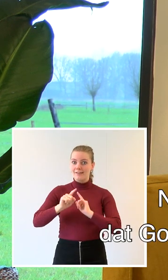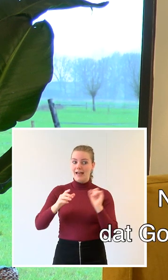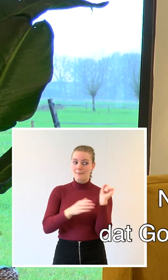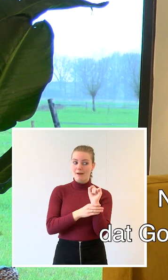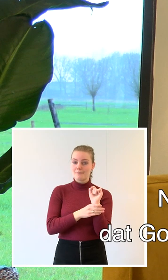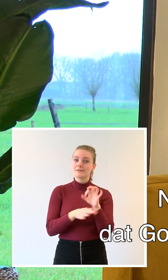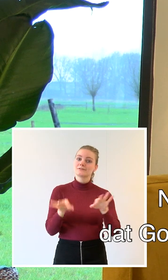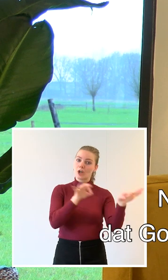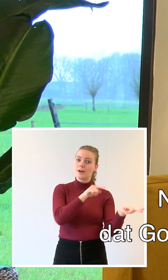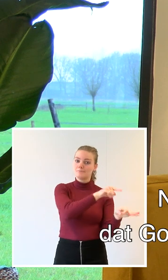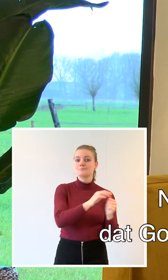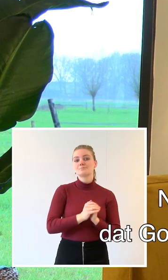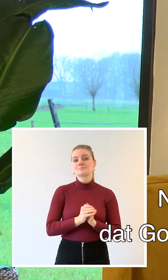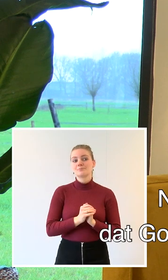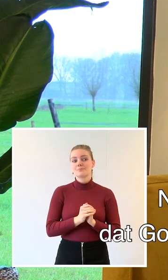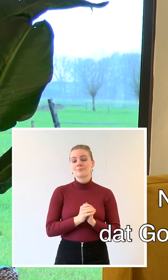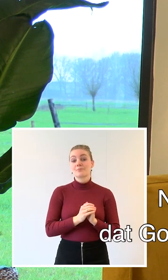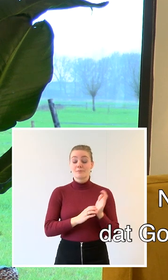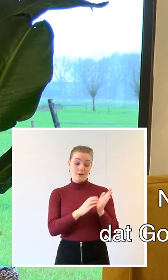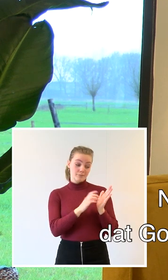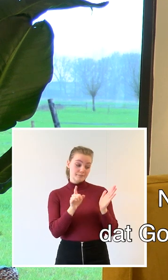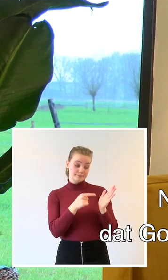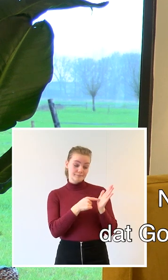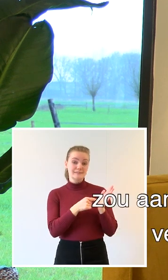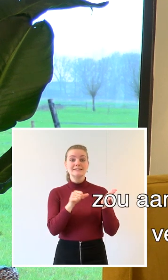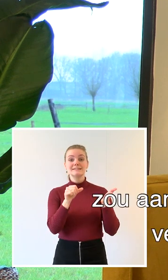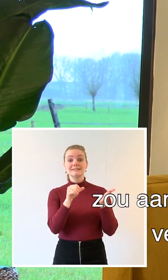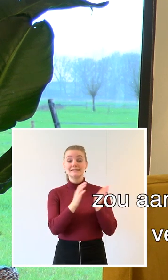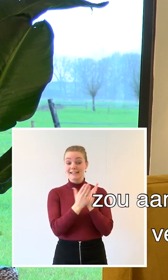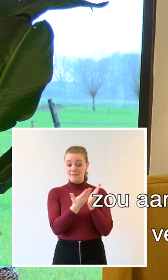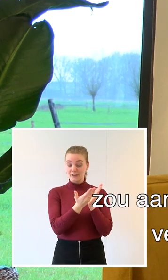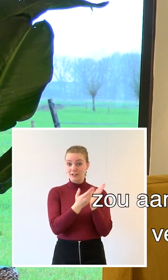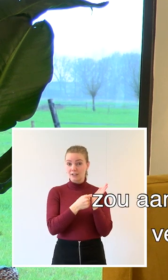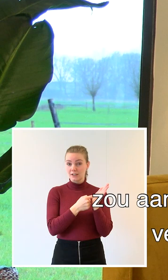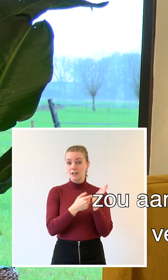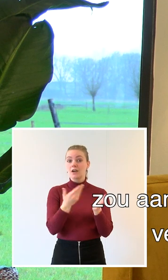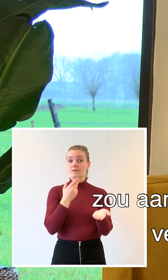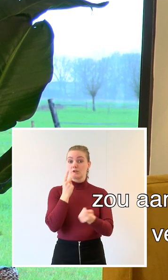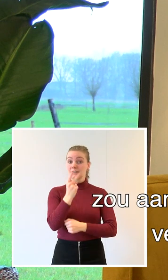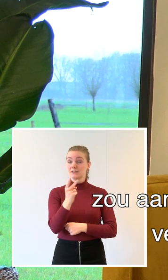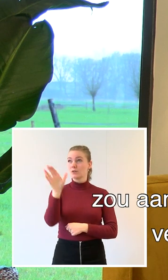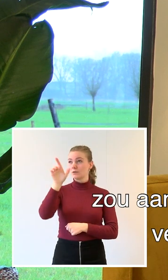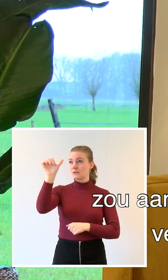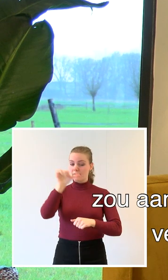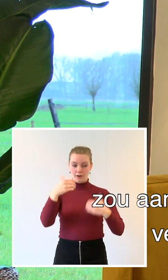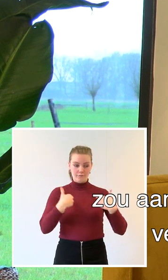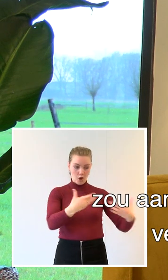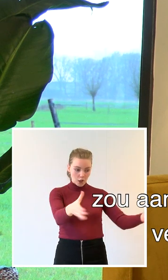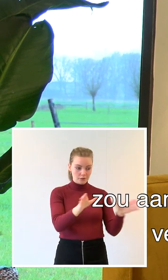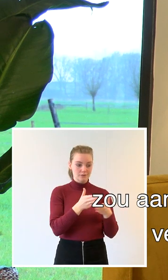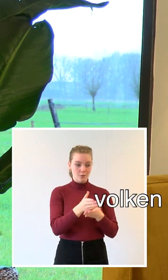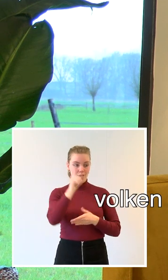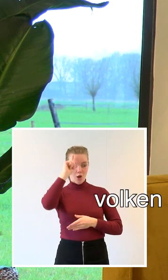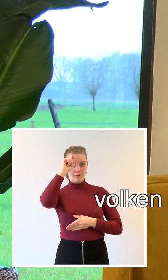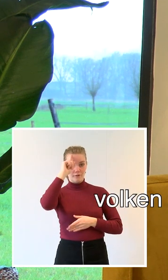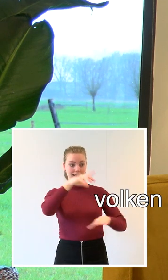Nu heeft de schrift voorzien dat God ook andere volken door geloof zou aannemen en daarom aan Abraham verkondigd, in jou